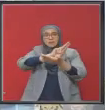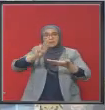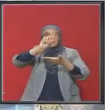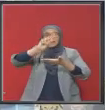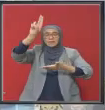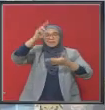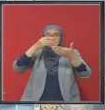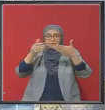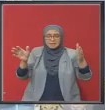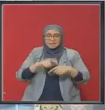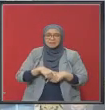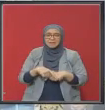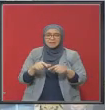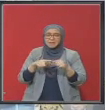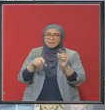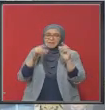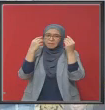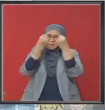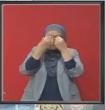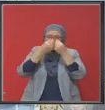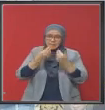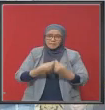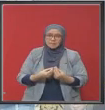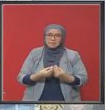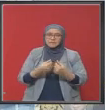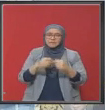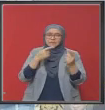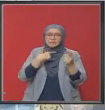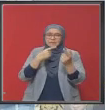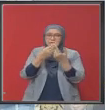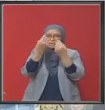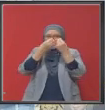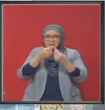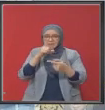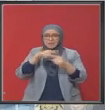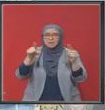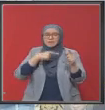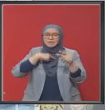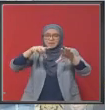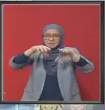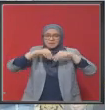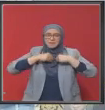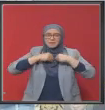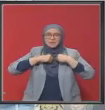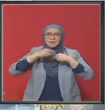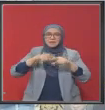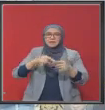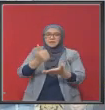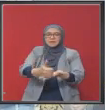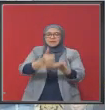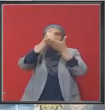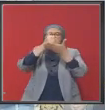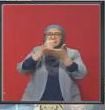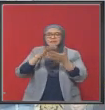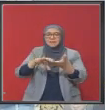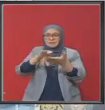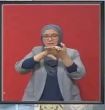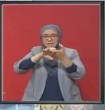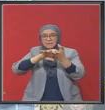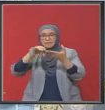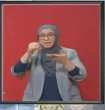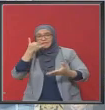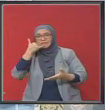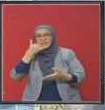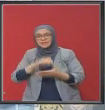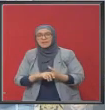225.000 784 Plaza menerima bantuan sim card dan 94612